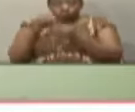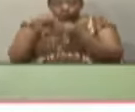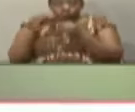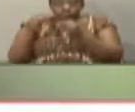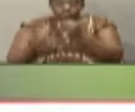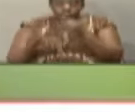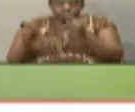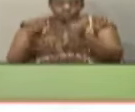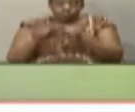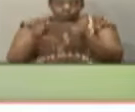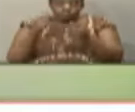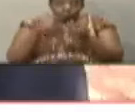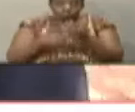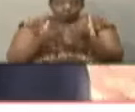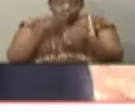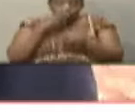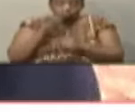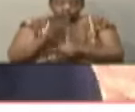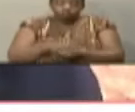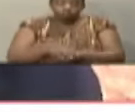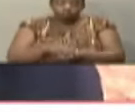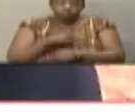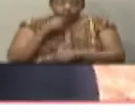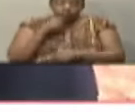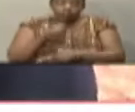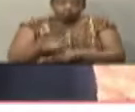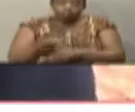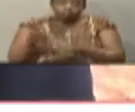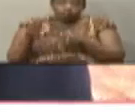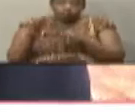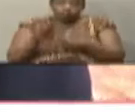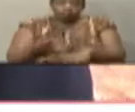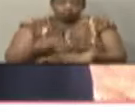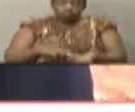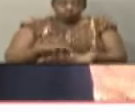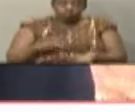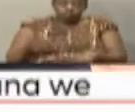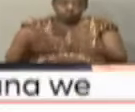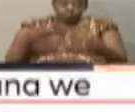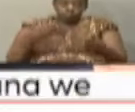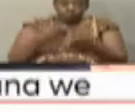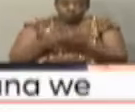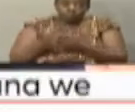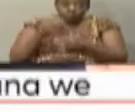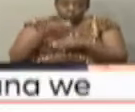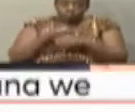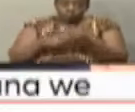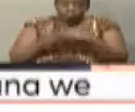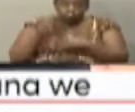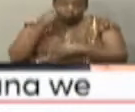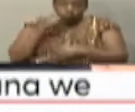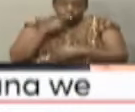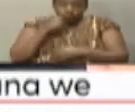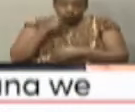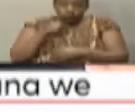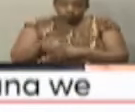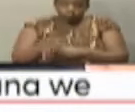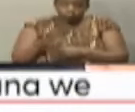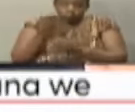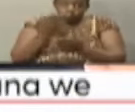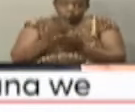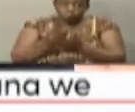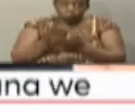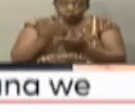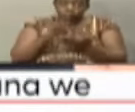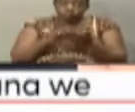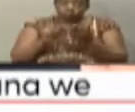ng'ayina ne byabasuubiza. Taata we yafa ng'ali mu lubuto. Okuva mu buto talabanga ku taata oba asabye obeere taata